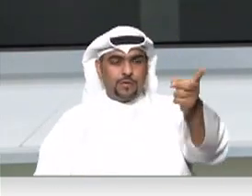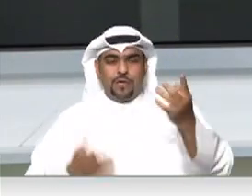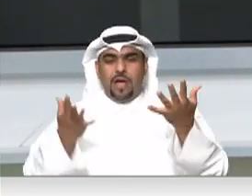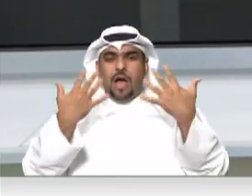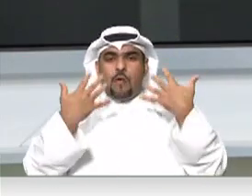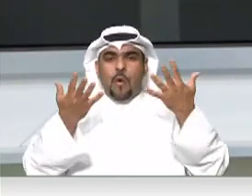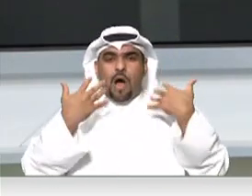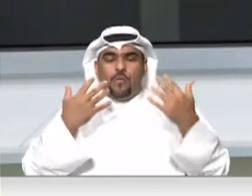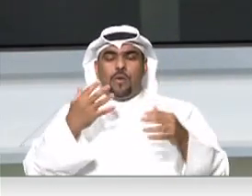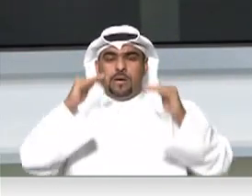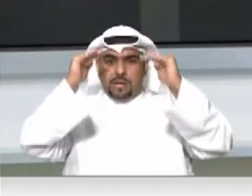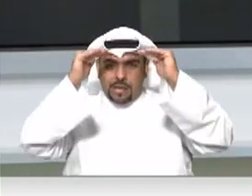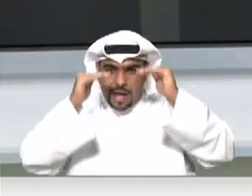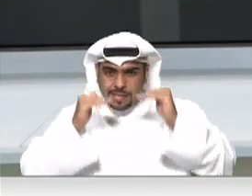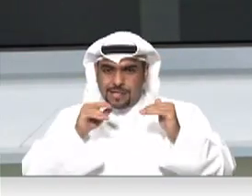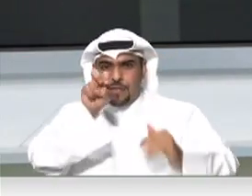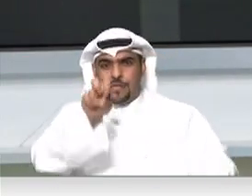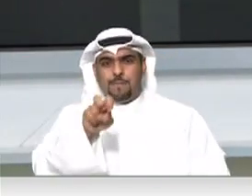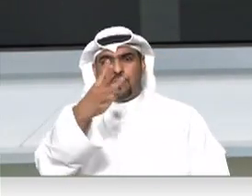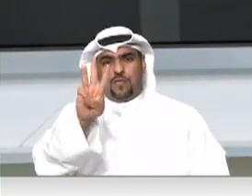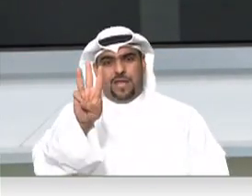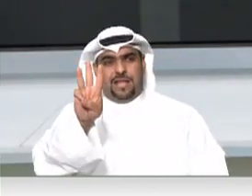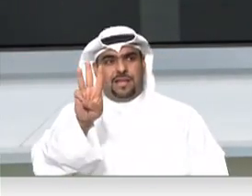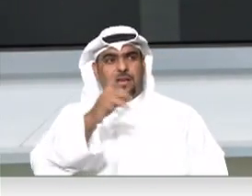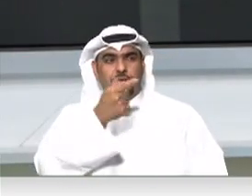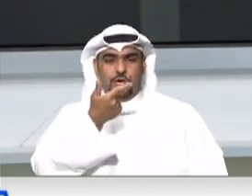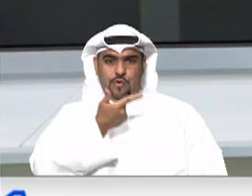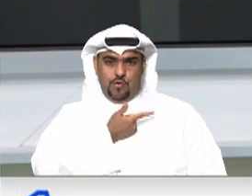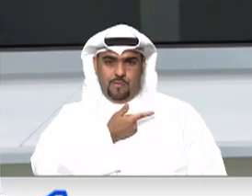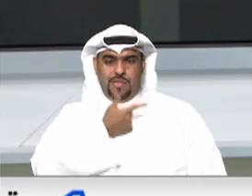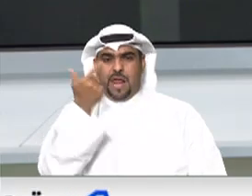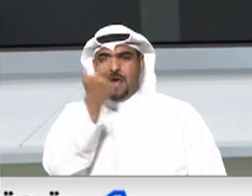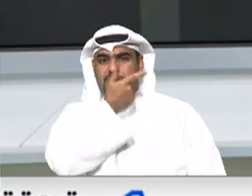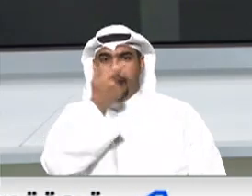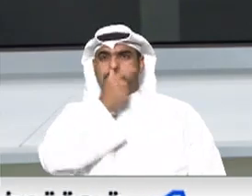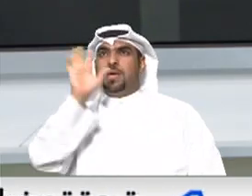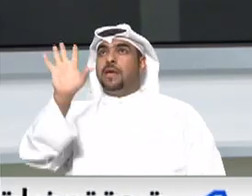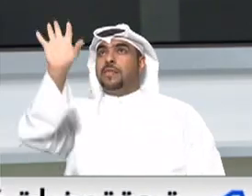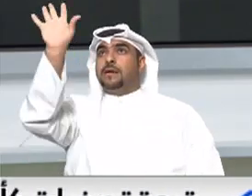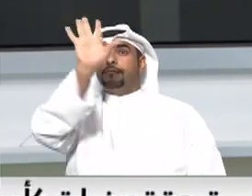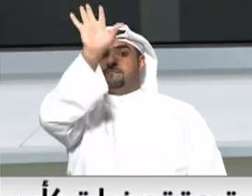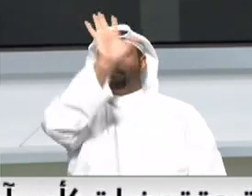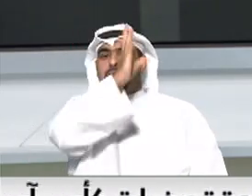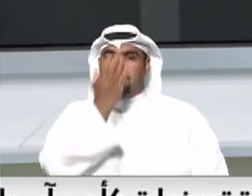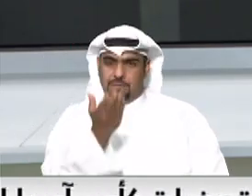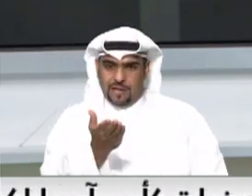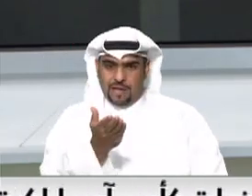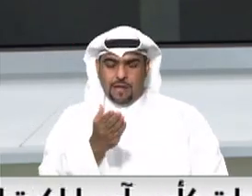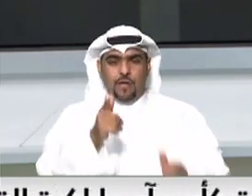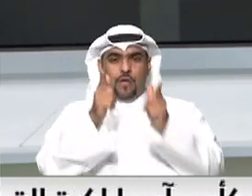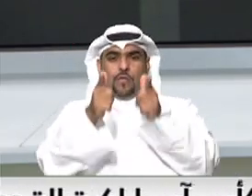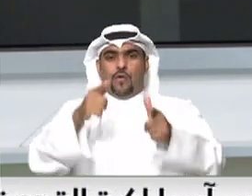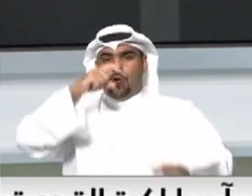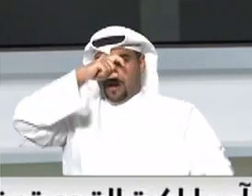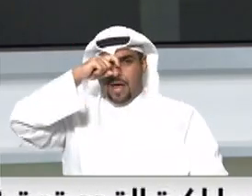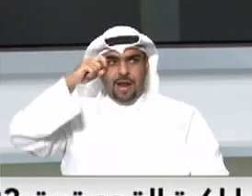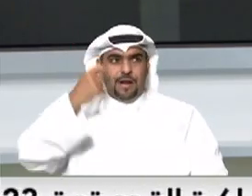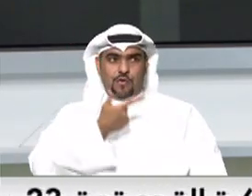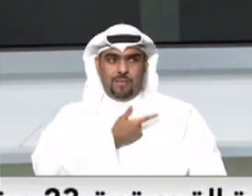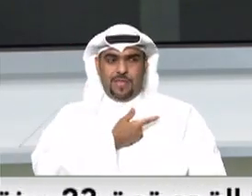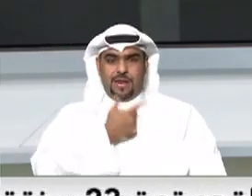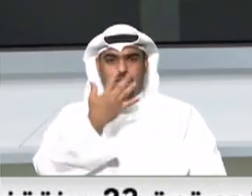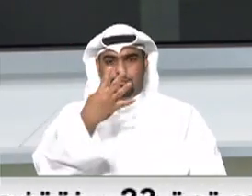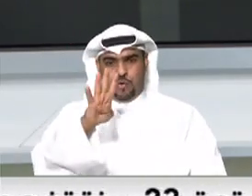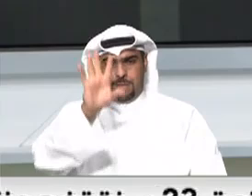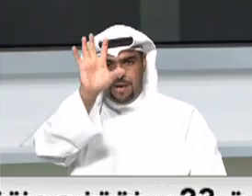السحب وايضا في فرص لعبور السحب في يوم الثلاثاء لكنها راح تكون اقل 45 العظمى المتوقعه والصغرى 33